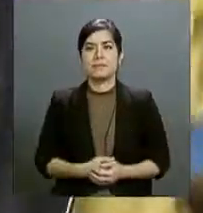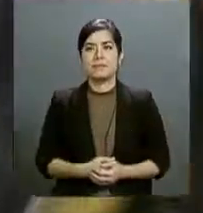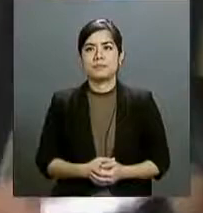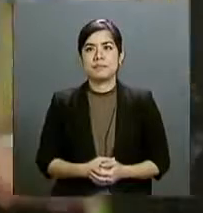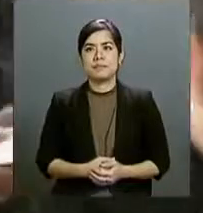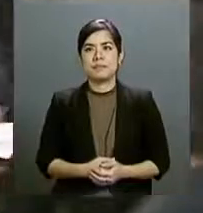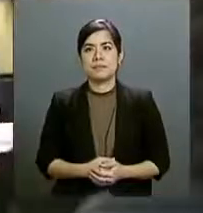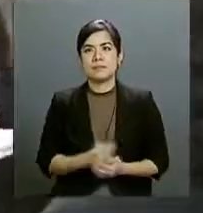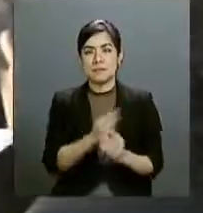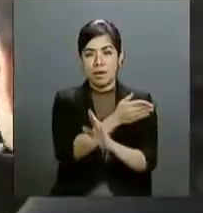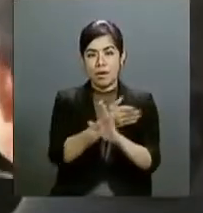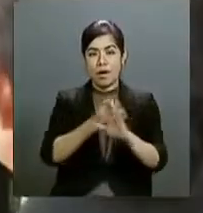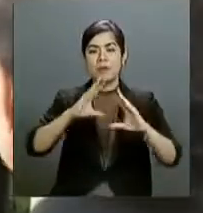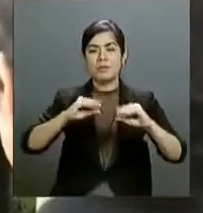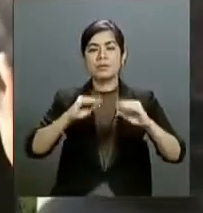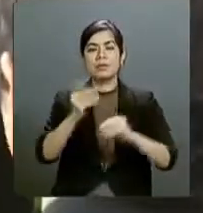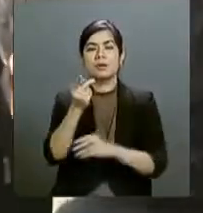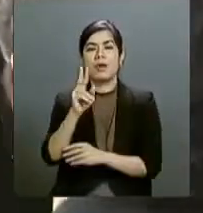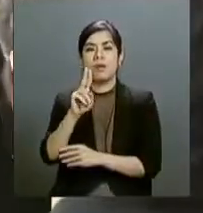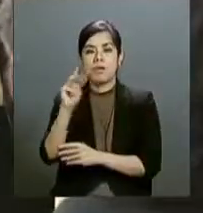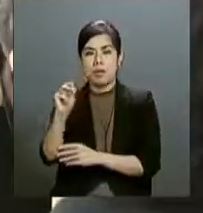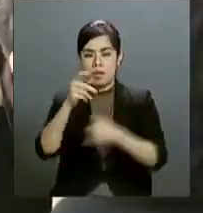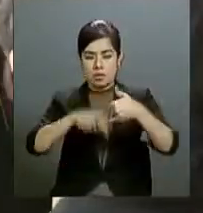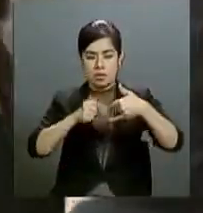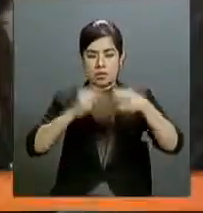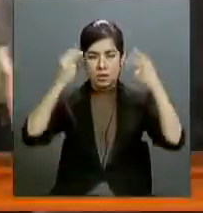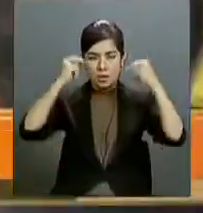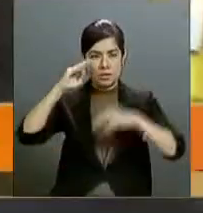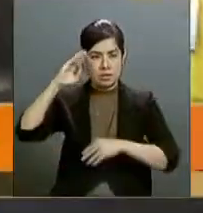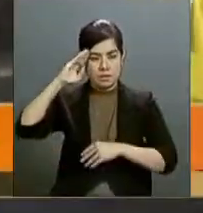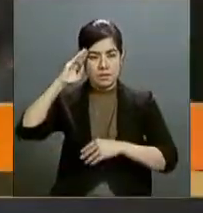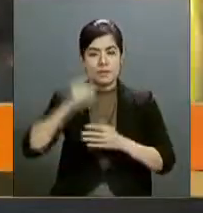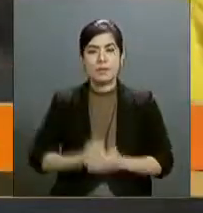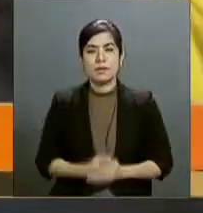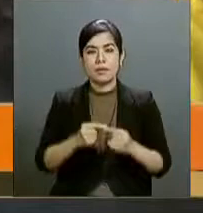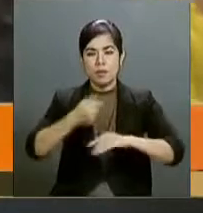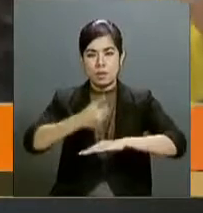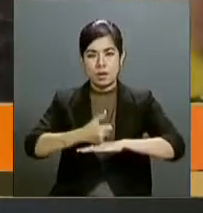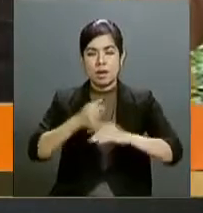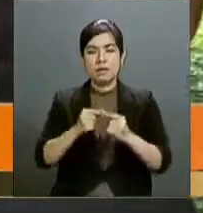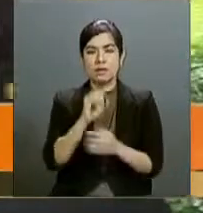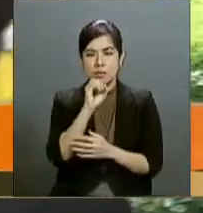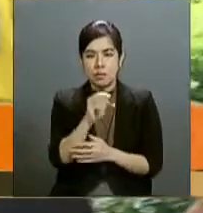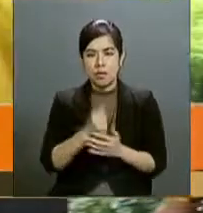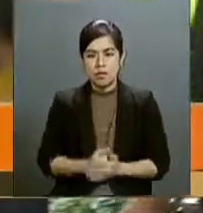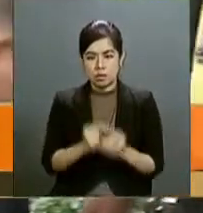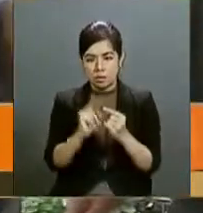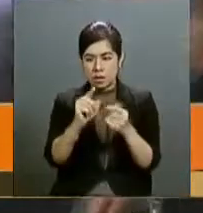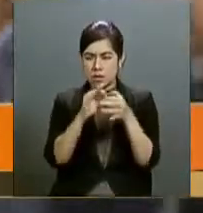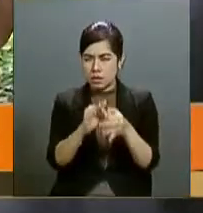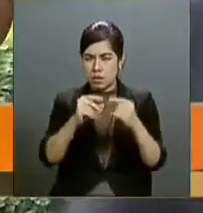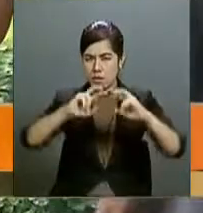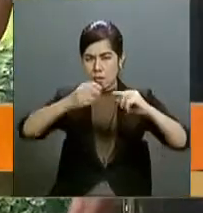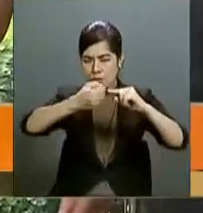ก่อนการประชุมคณะรัฐมนตรีสัญจรนะคะพลเอกประยุทธ์จันทร์โอชานายกรัฐมนตรีและหัวหน้าคสช.ยังไม่ได้ให้ความเห็นในประเด็น